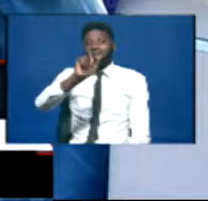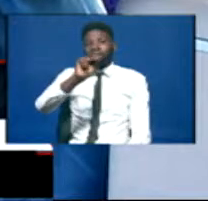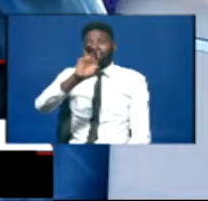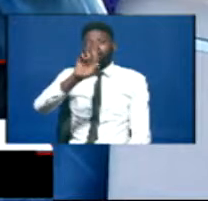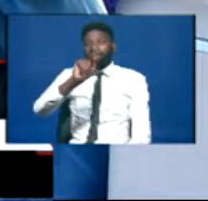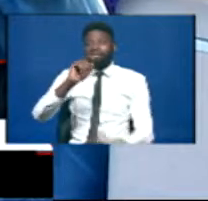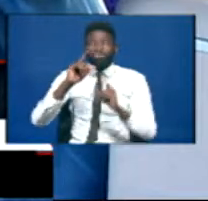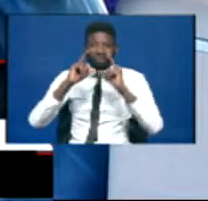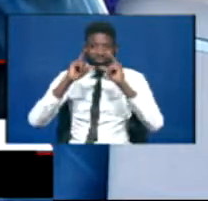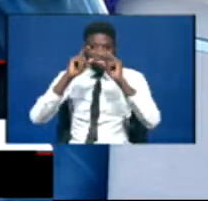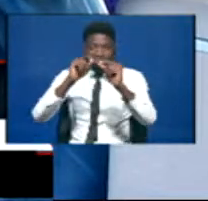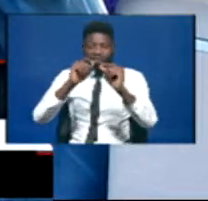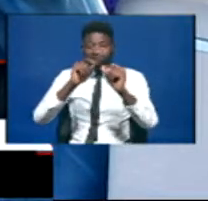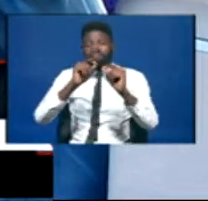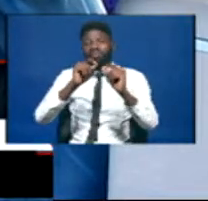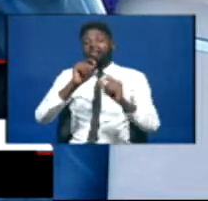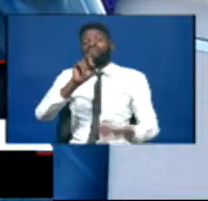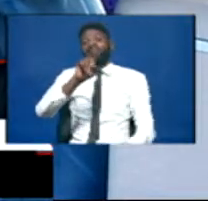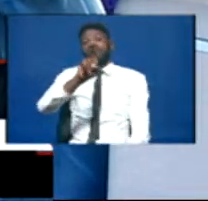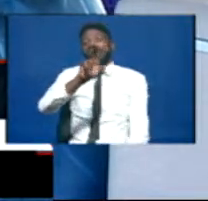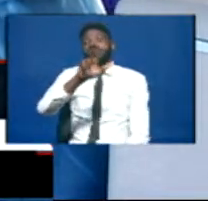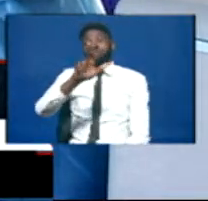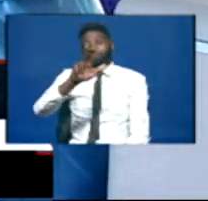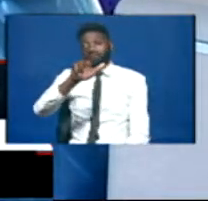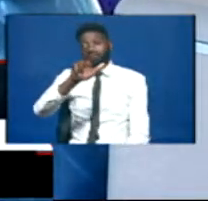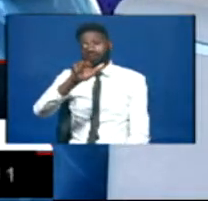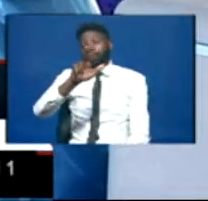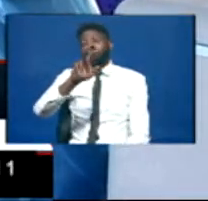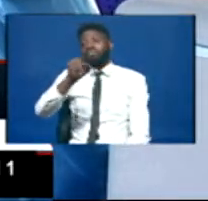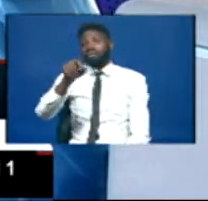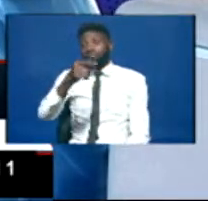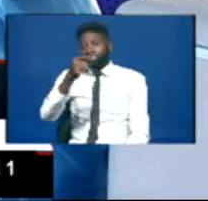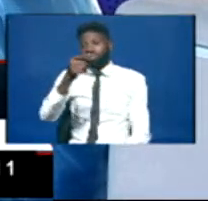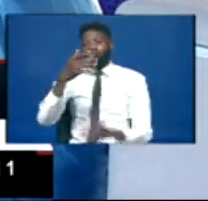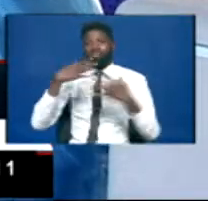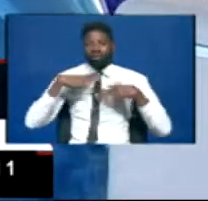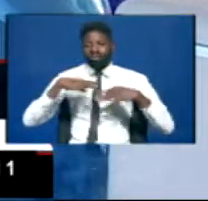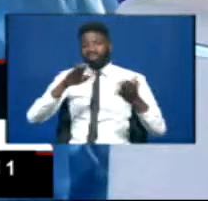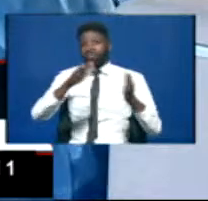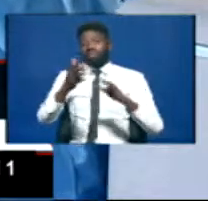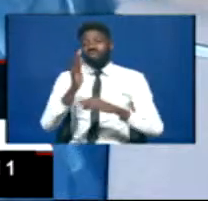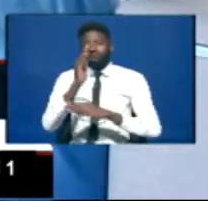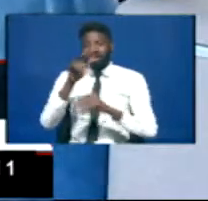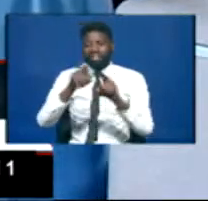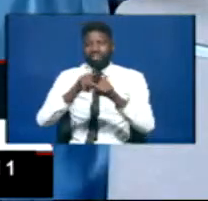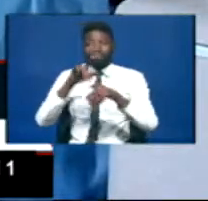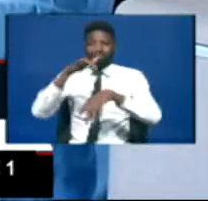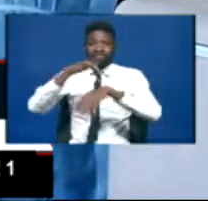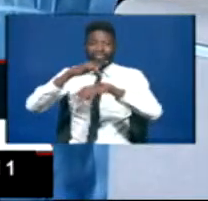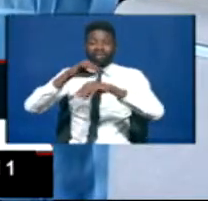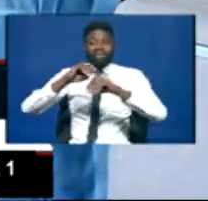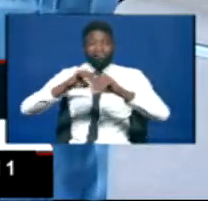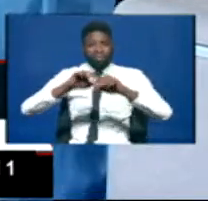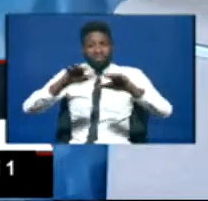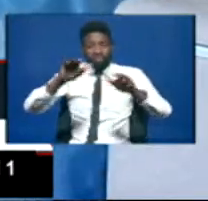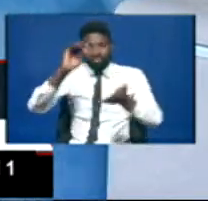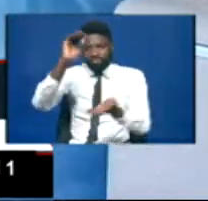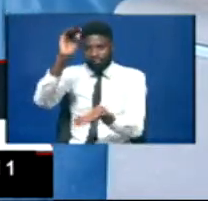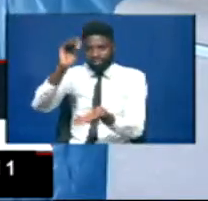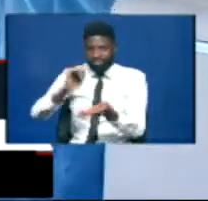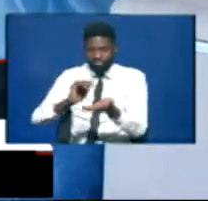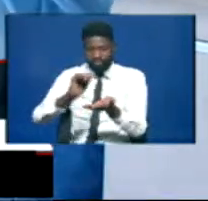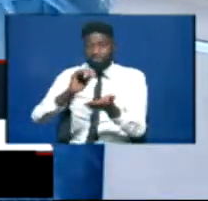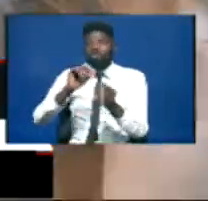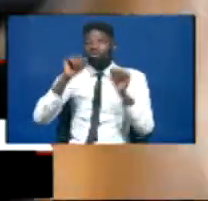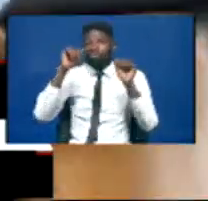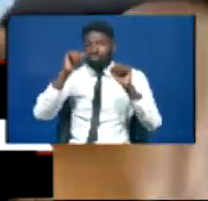23,000 vinatarajiwa barani humu kufikia mwisho wa mwaka huu, huku visa vya maambukizi vikikadiriwa kupungua kwa robo mwaka, kwa